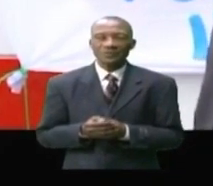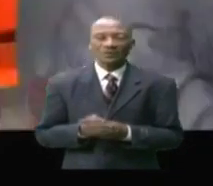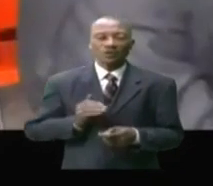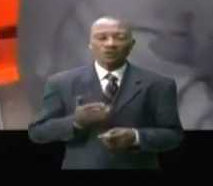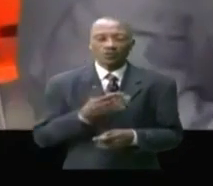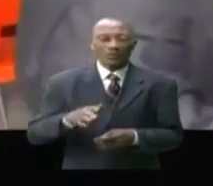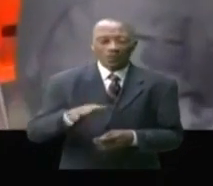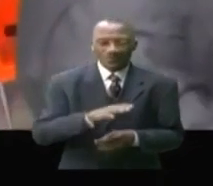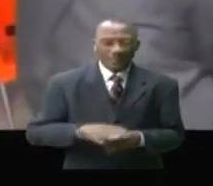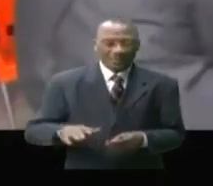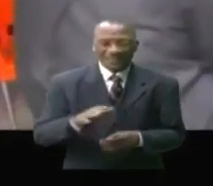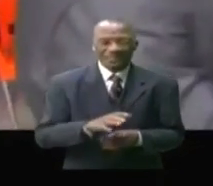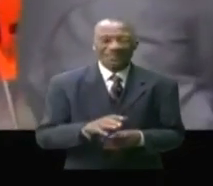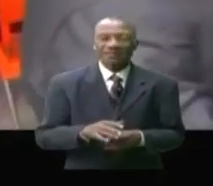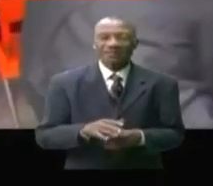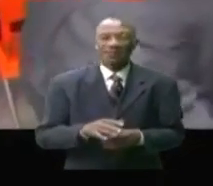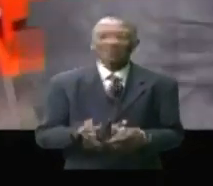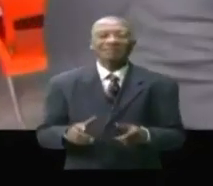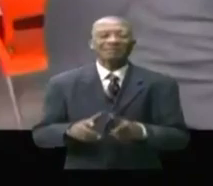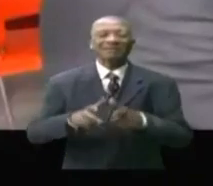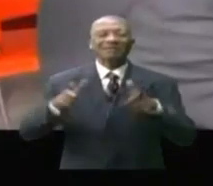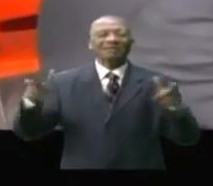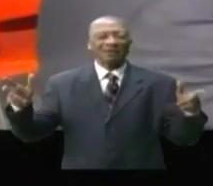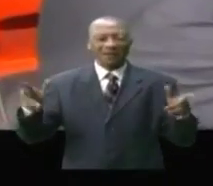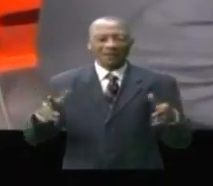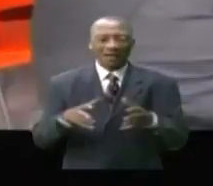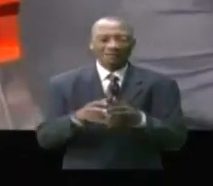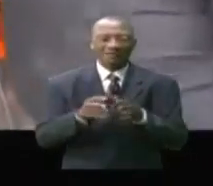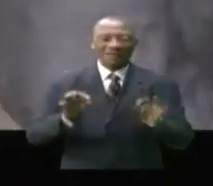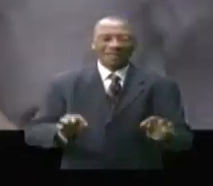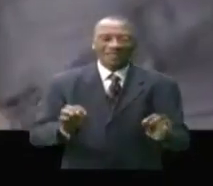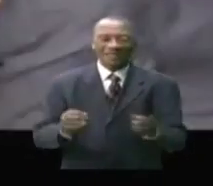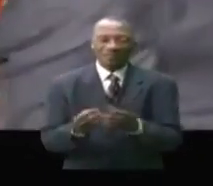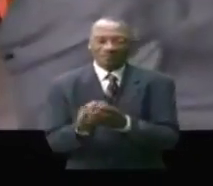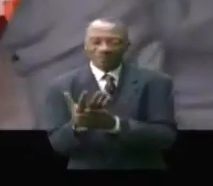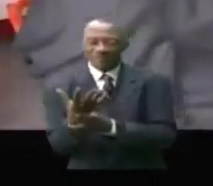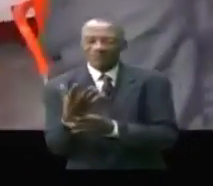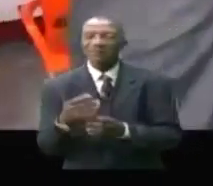richesses. Et je me suis demandé comment un Congolais moyen